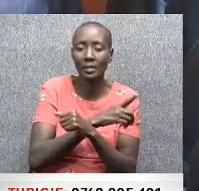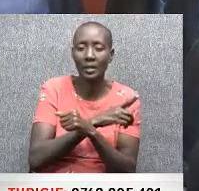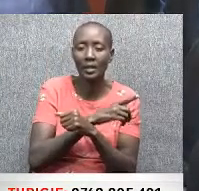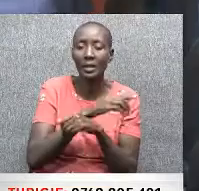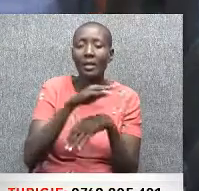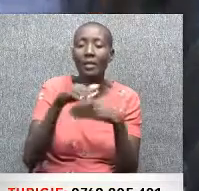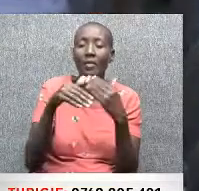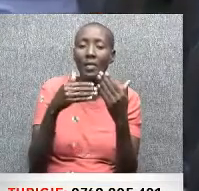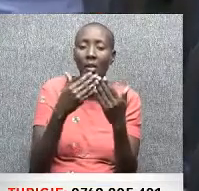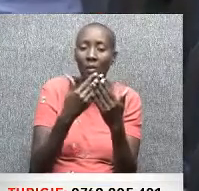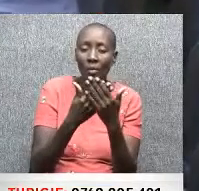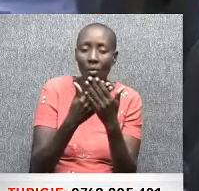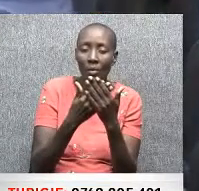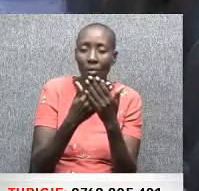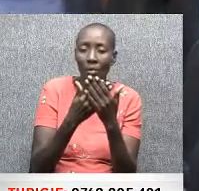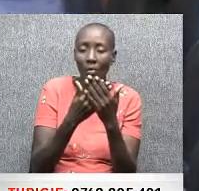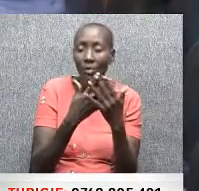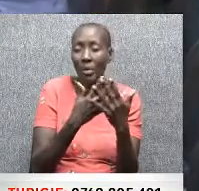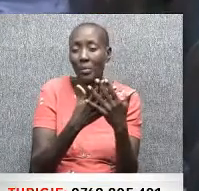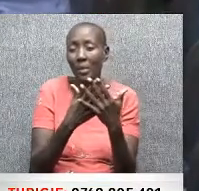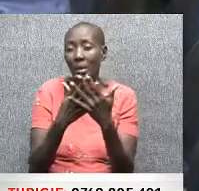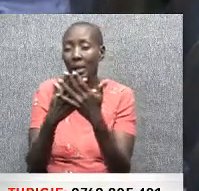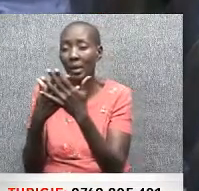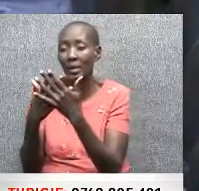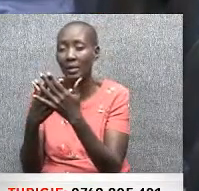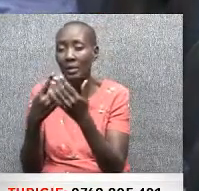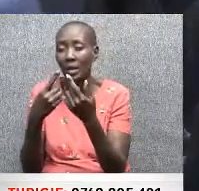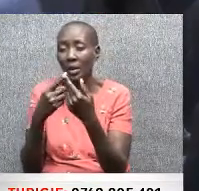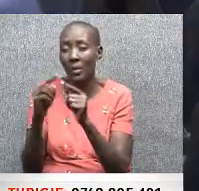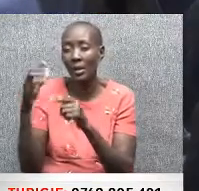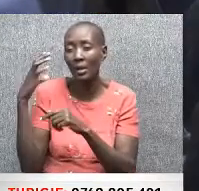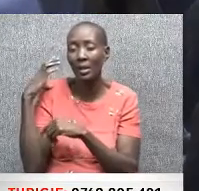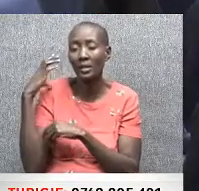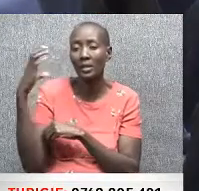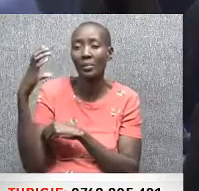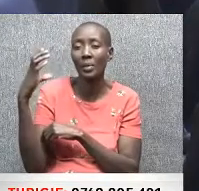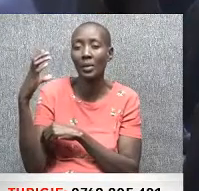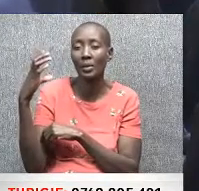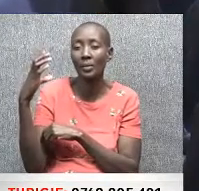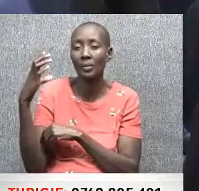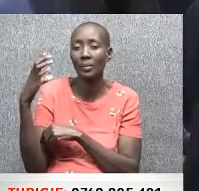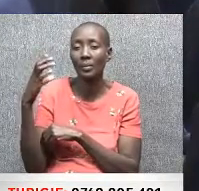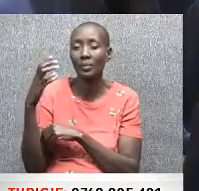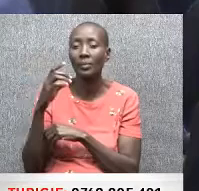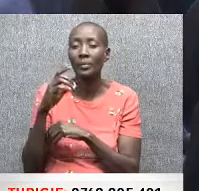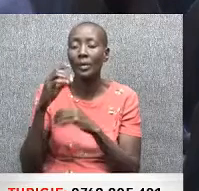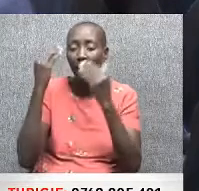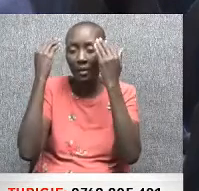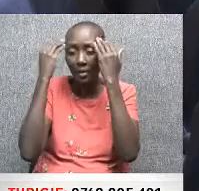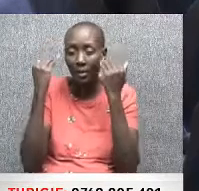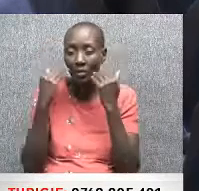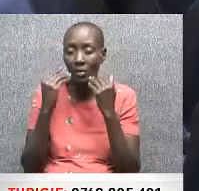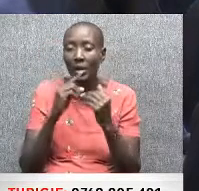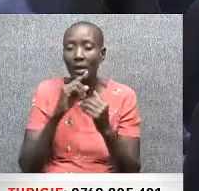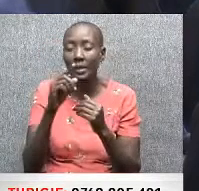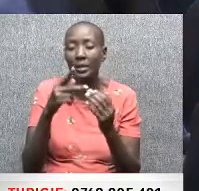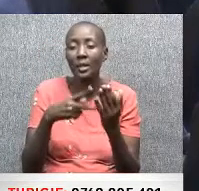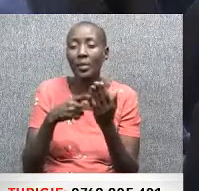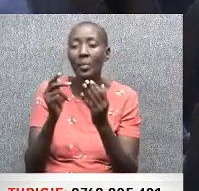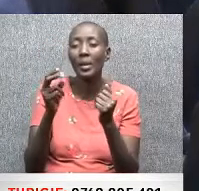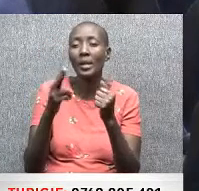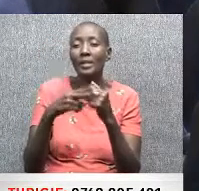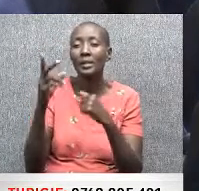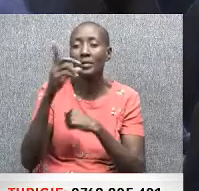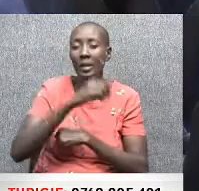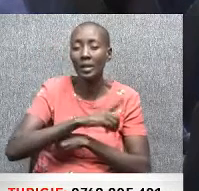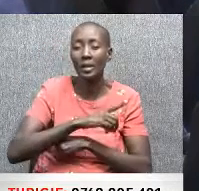wa kampuni hiyo watakamatwa isipokuwa mwenyekiti. The court directs that this money should be paid within 7 days,